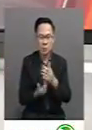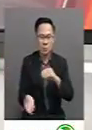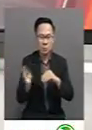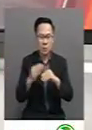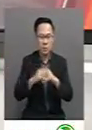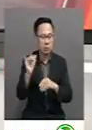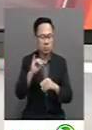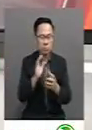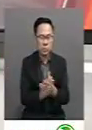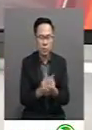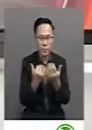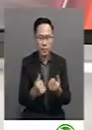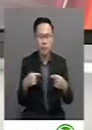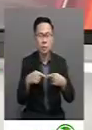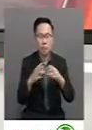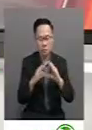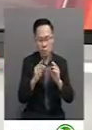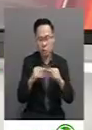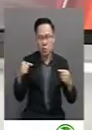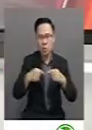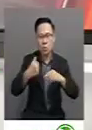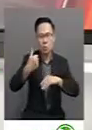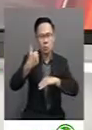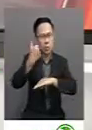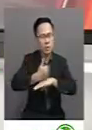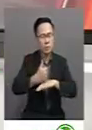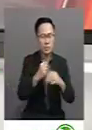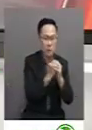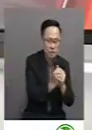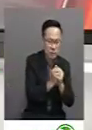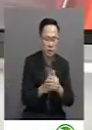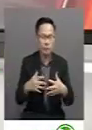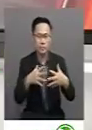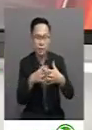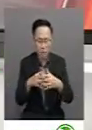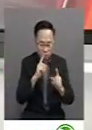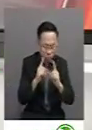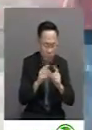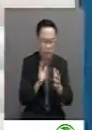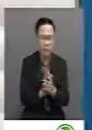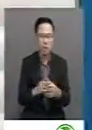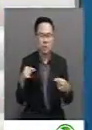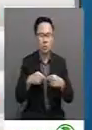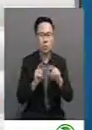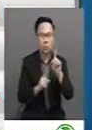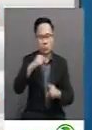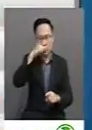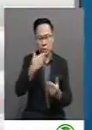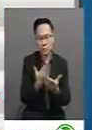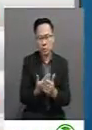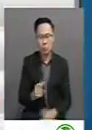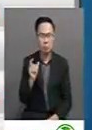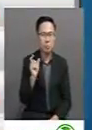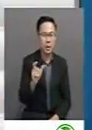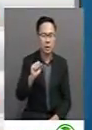ได้ไม่ได้ไกลค่ะมีเรื่องของการประชุมสุดยอดผู้นำของสหรัฐและก็จีนด้วยนะคะส่วนหุ้นไทยก็มีขึ้น XD หลายตัวค่ะรวมไปถึงกระ